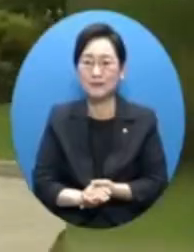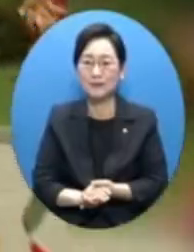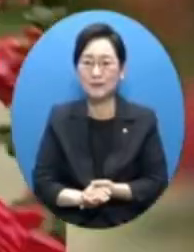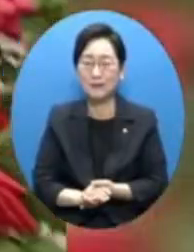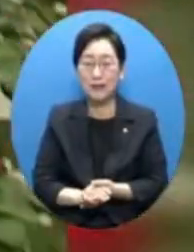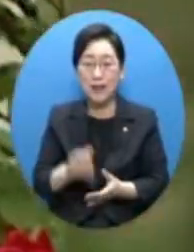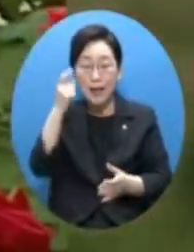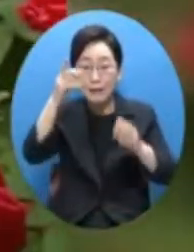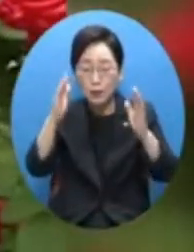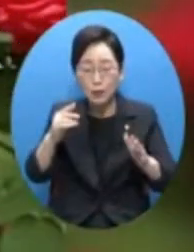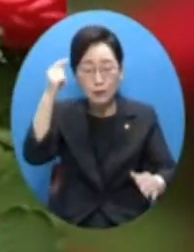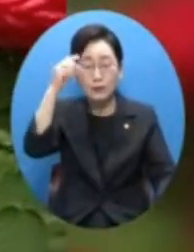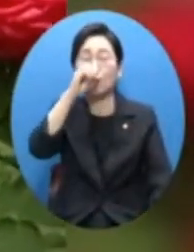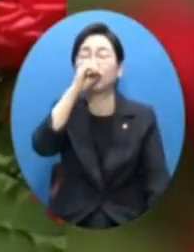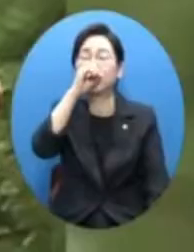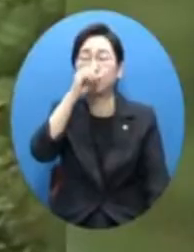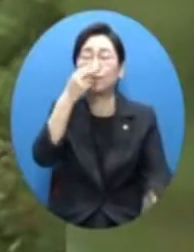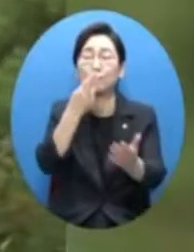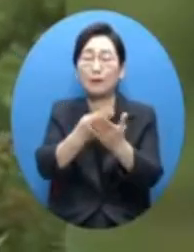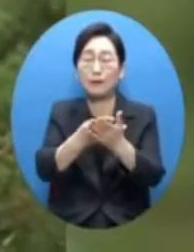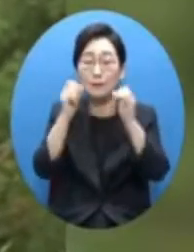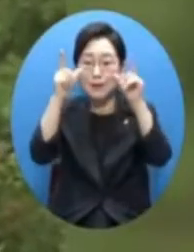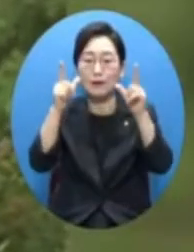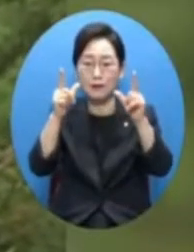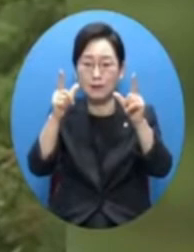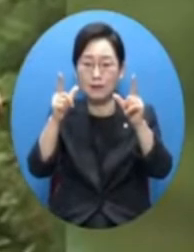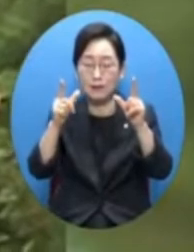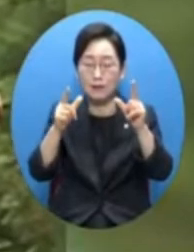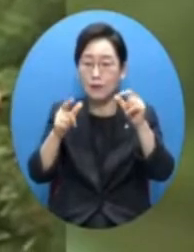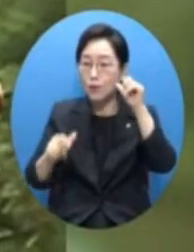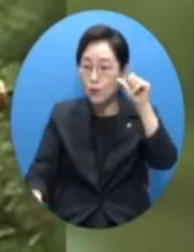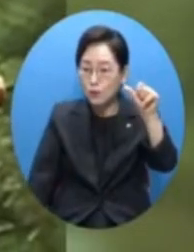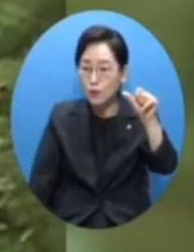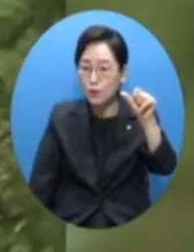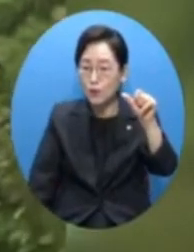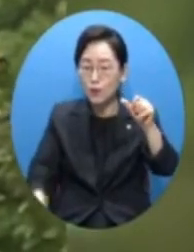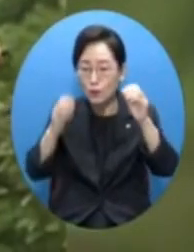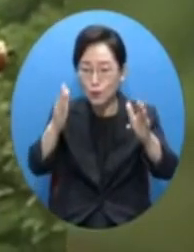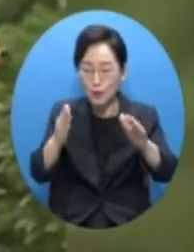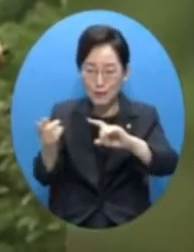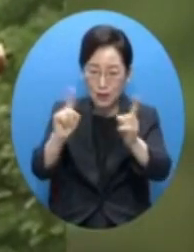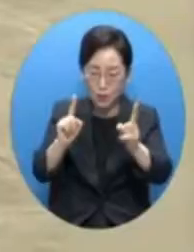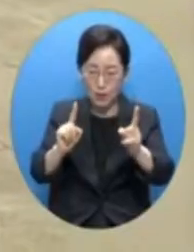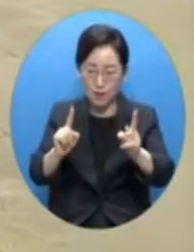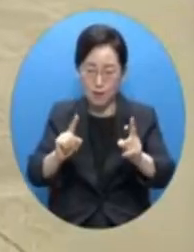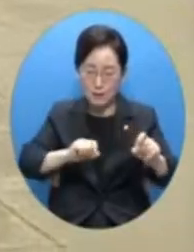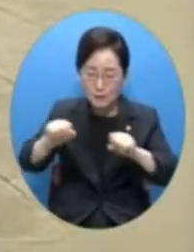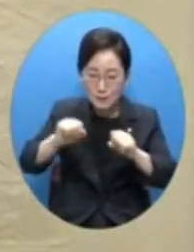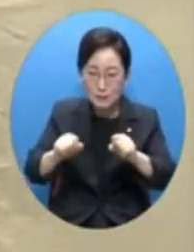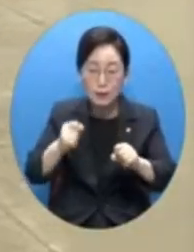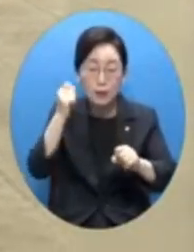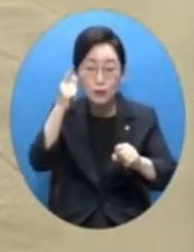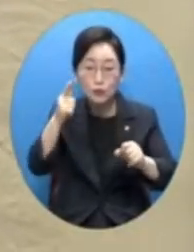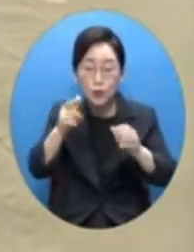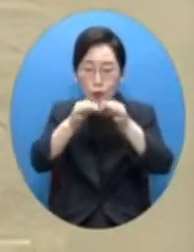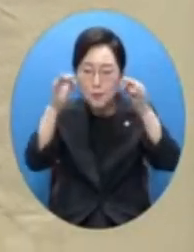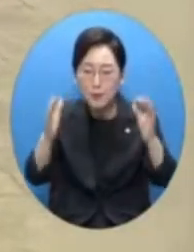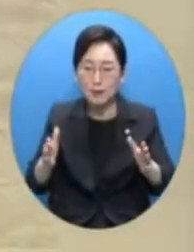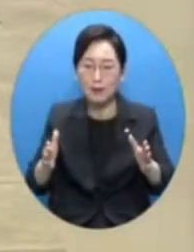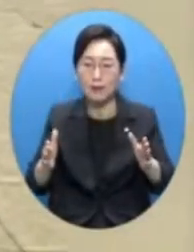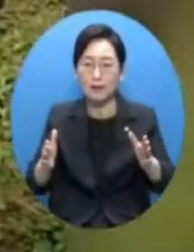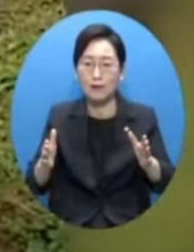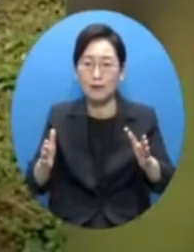한 달 동안 혼상태에 있다가 그다음 깨어나서 5개월 재활 활동을 하고 6개월 만에 아이가